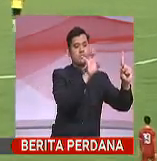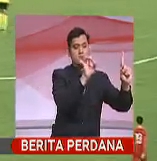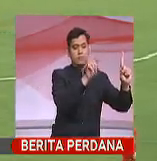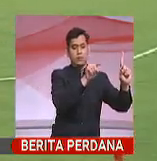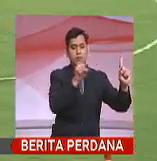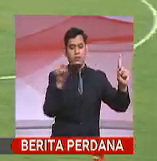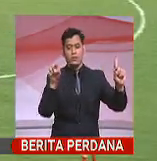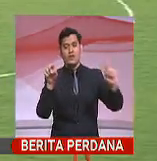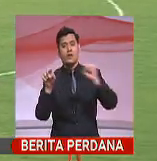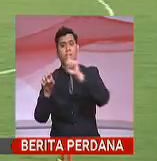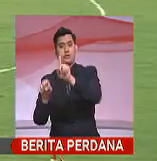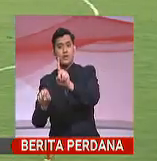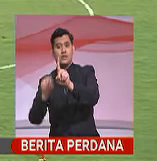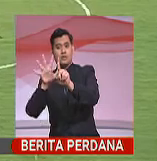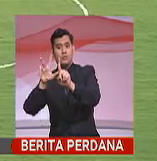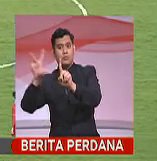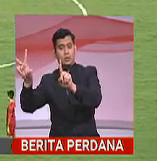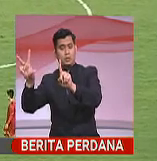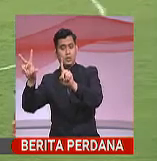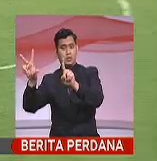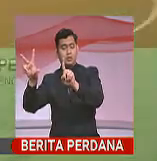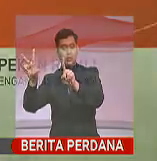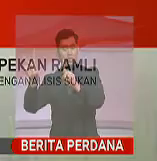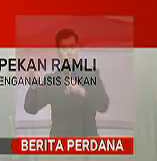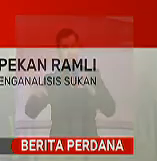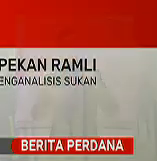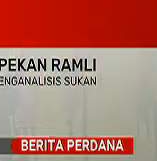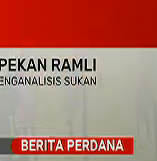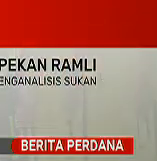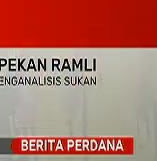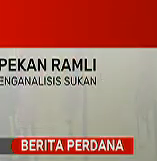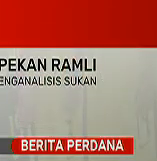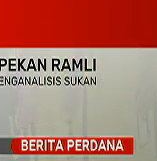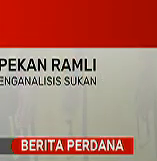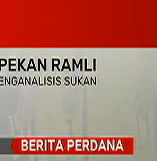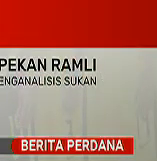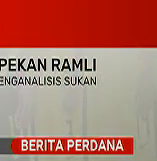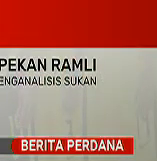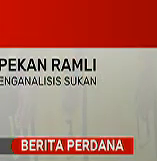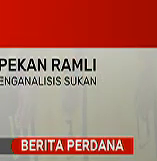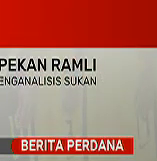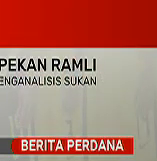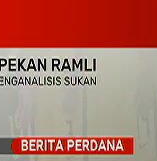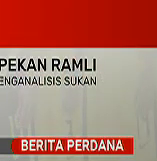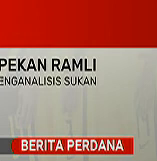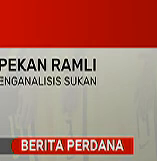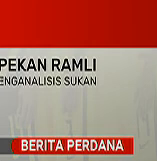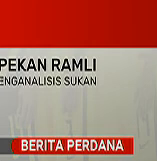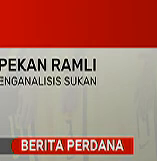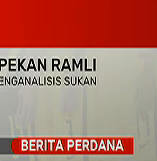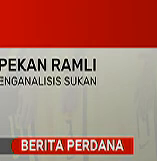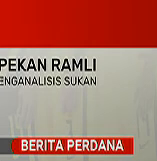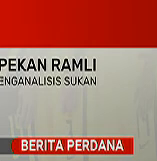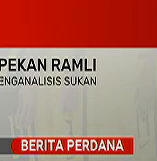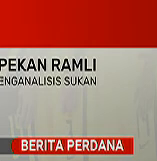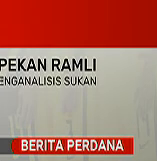kepada 153 dalam tempoh 2 ke 3 tahun sahaja. Jadi untuk menyatakan ranking skuad kebangsaan tidak meningkat,